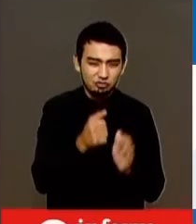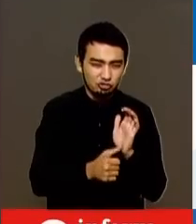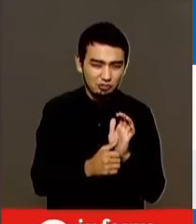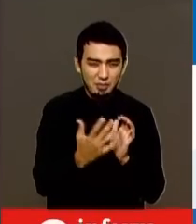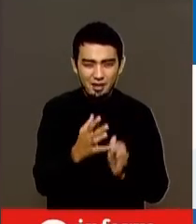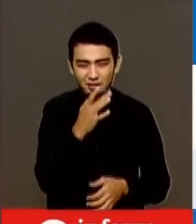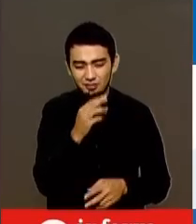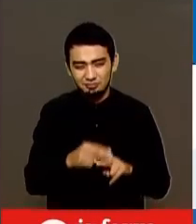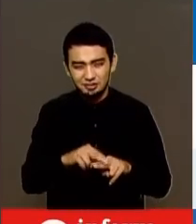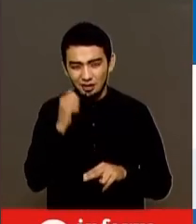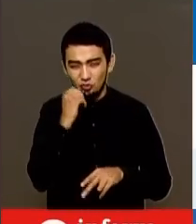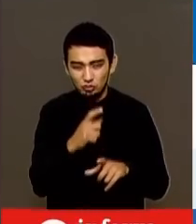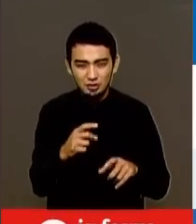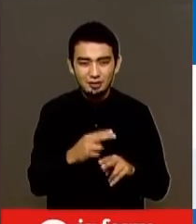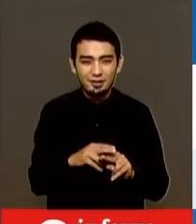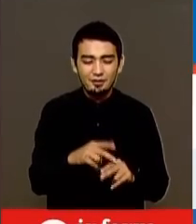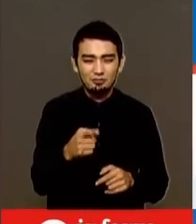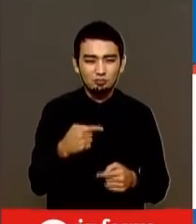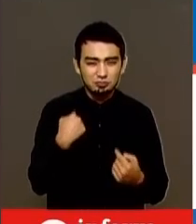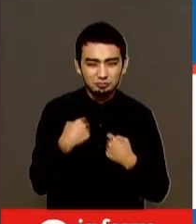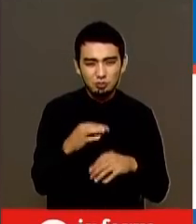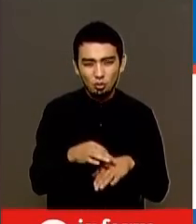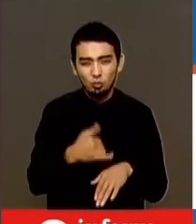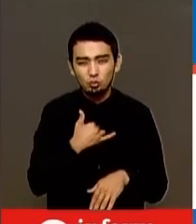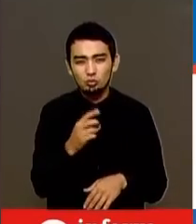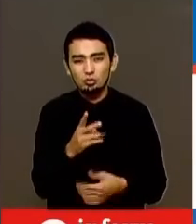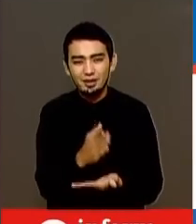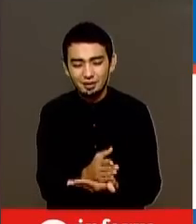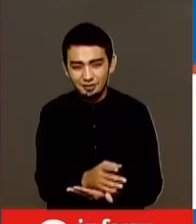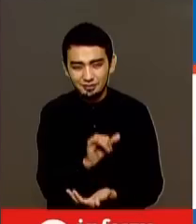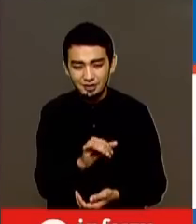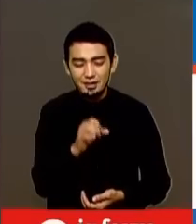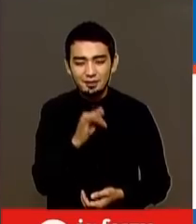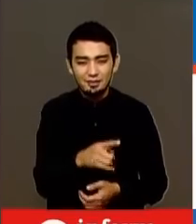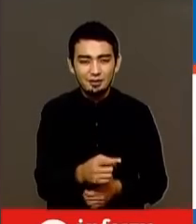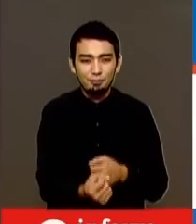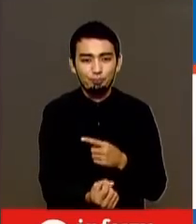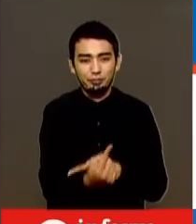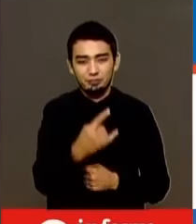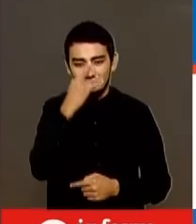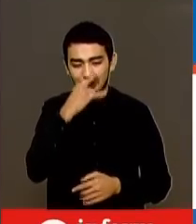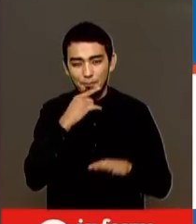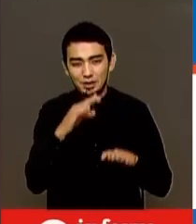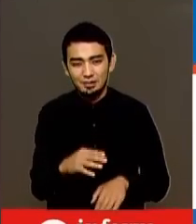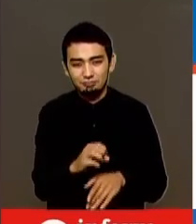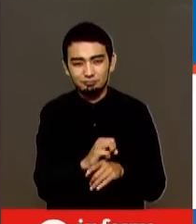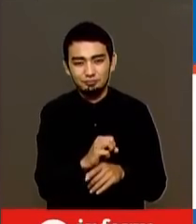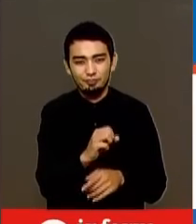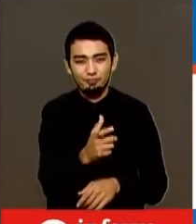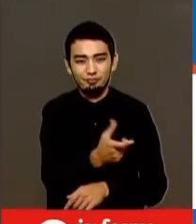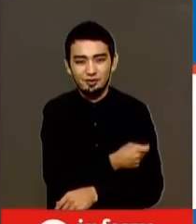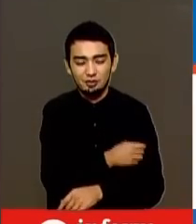65 лет, допустим, да, и те, кто страдает заболеваниями, тем, конечно, как появится, вот, допустим, в Казахстане вакцина вот